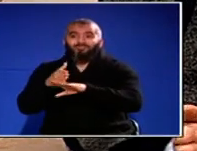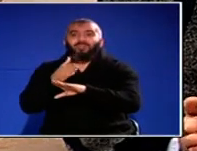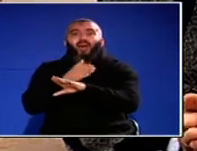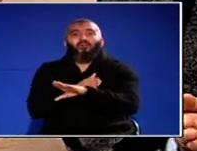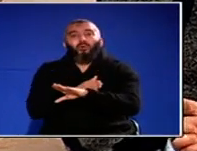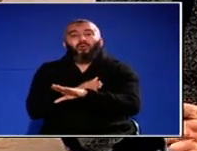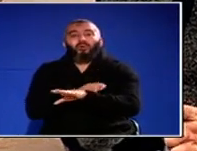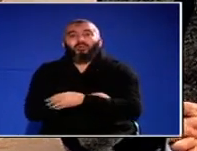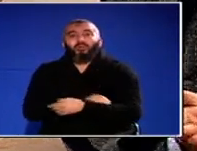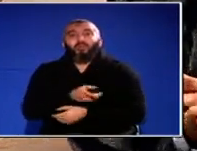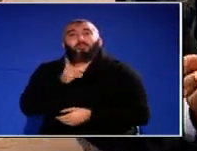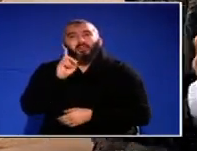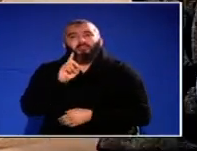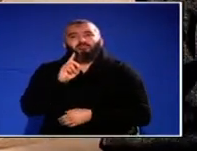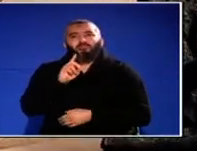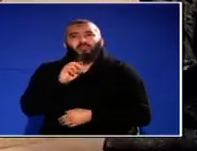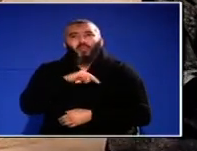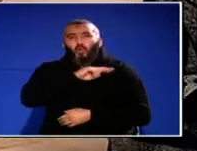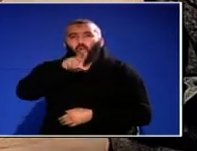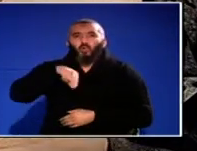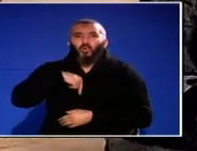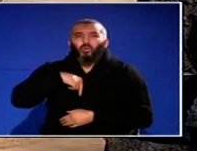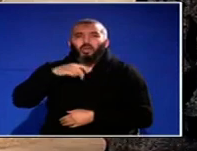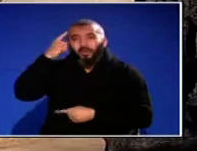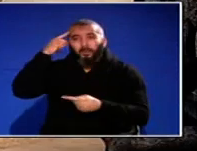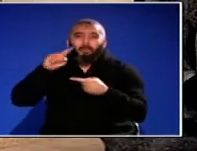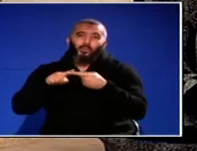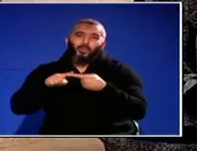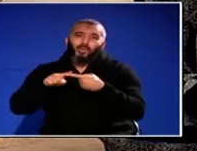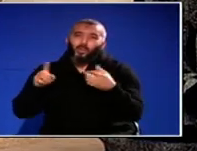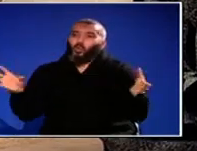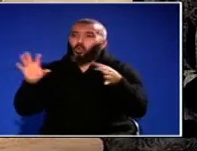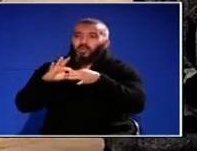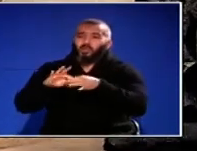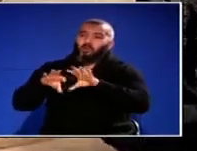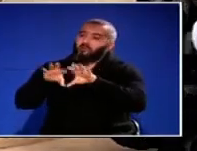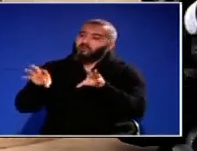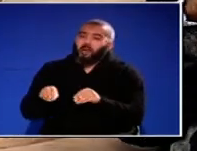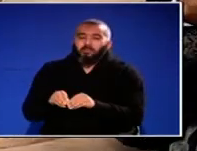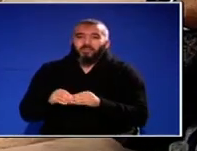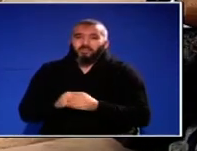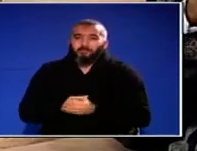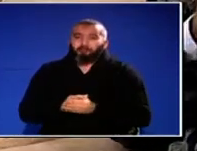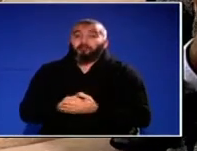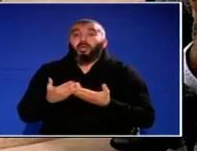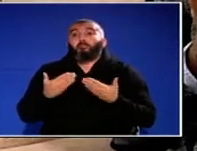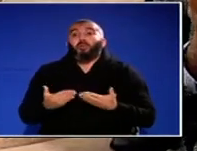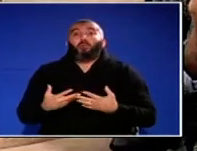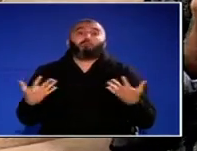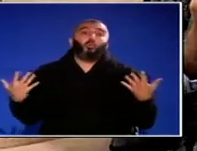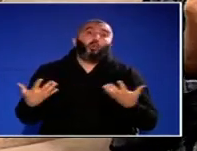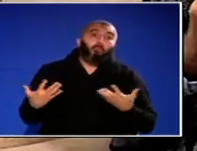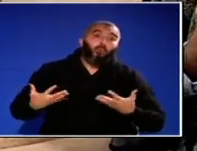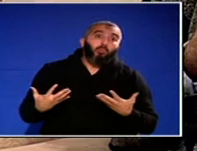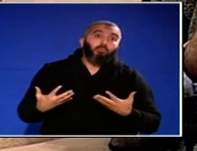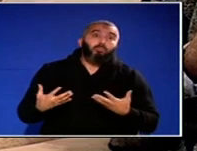ولكن حنا نمشوا على باب صله الارحام وباب الصدقات. الان قضيه الكيفيه واش نقولوا،